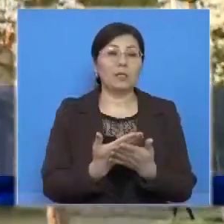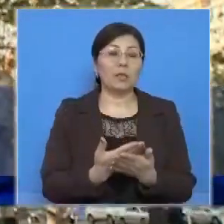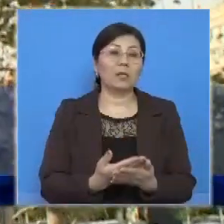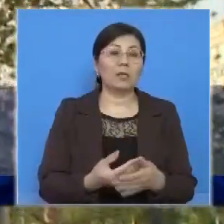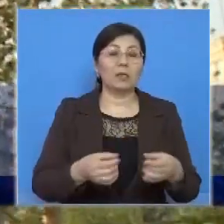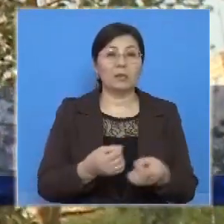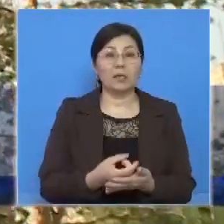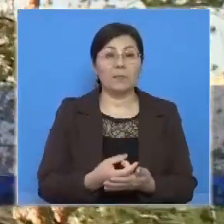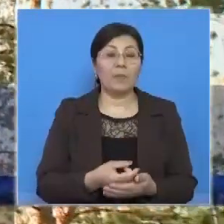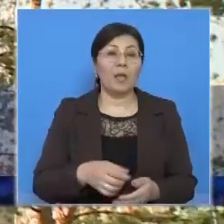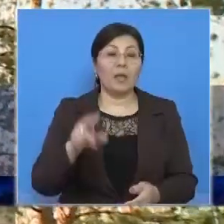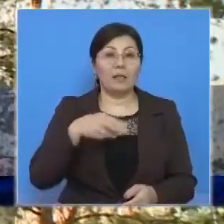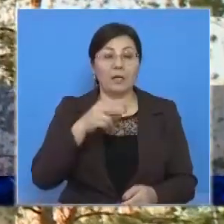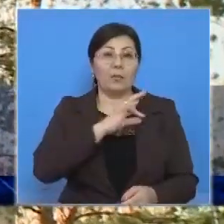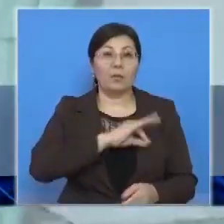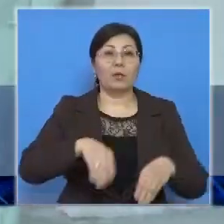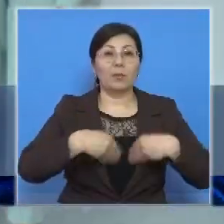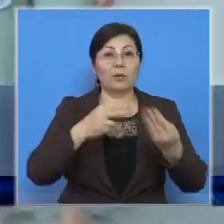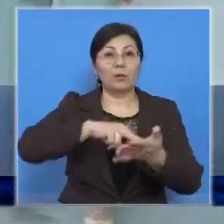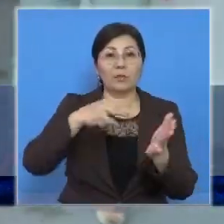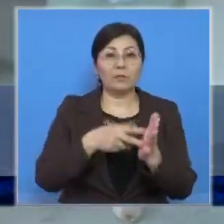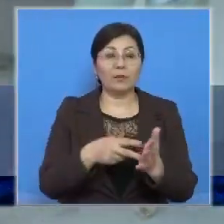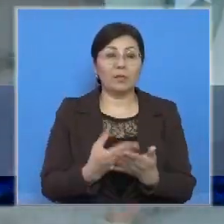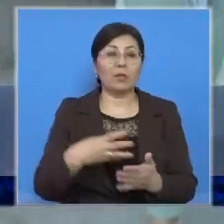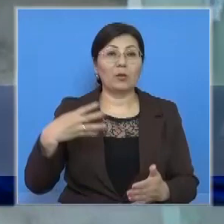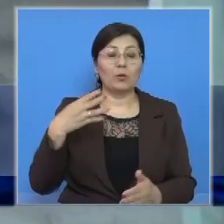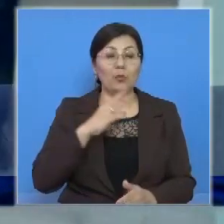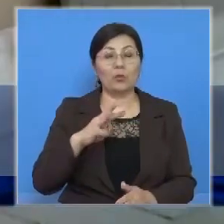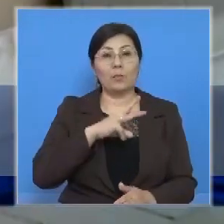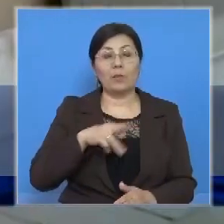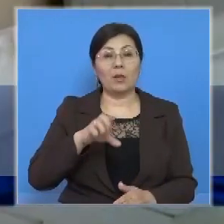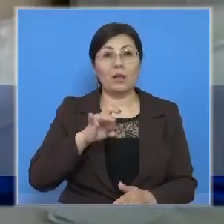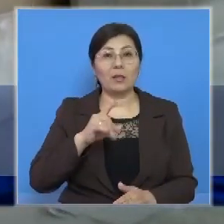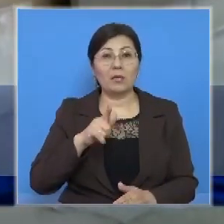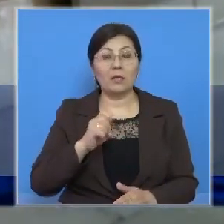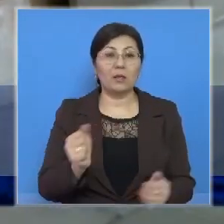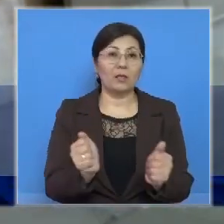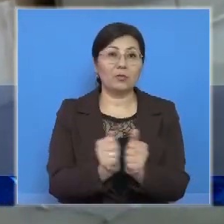1990-да пайдалануға беруді жоспарлап отыр. Жоба құны 4 миллиард теңгеге жуықтайды.